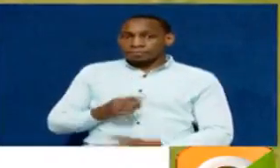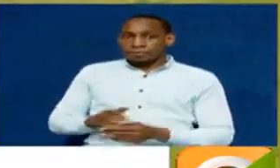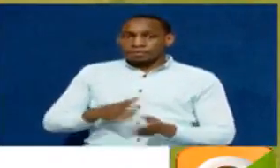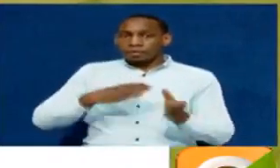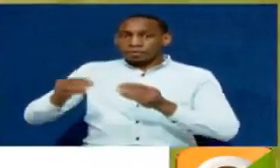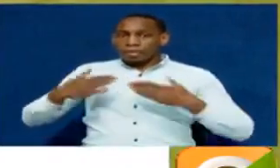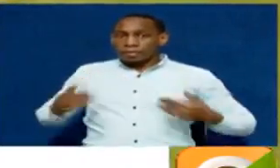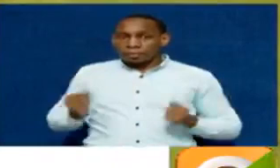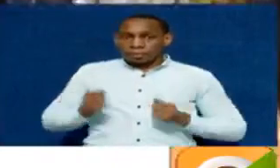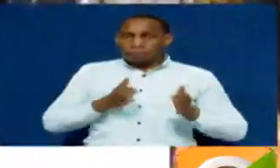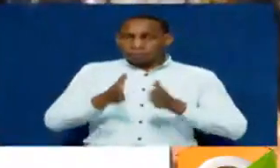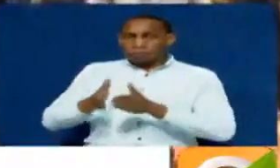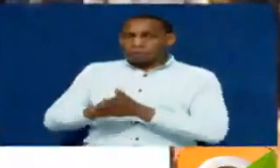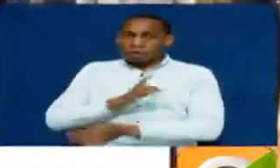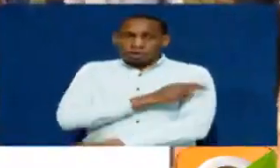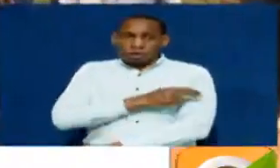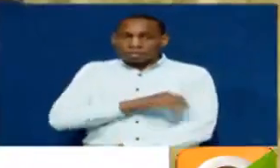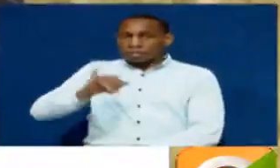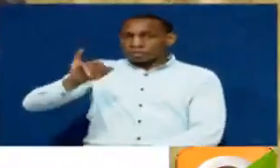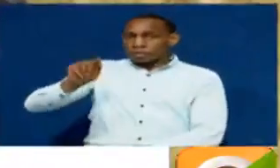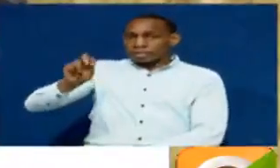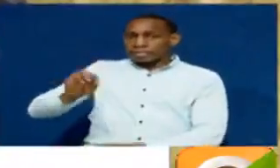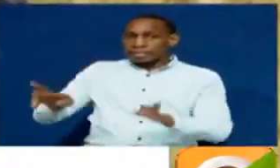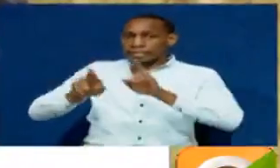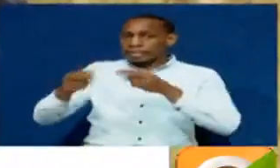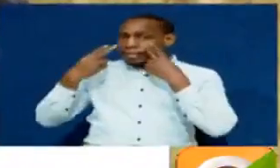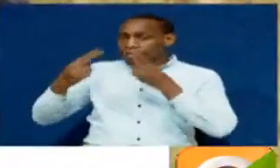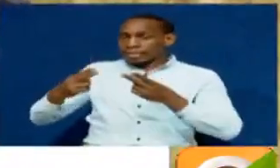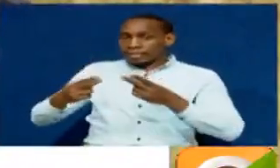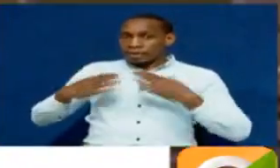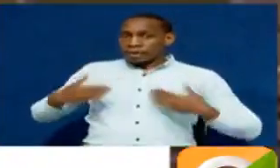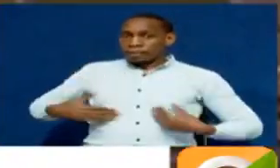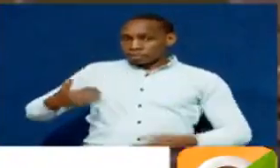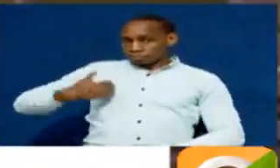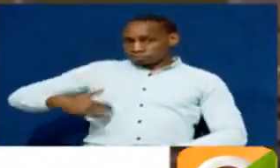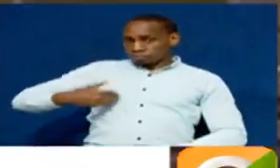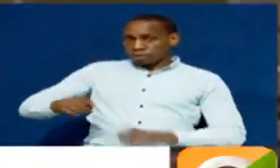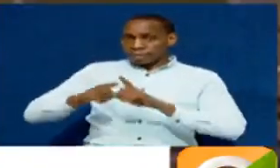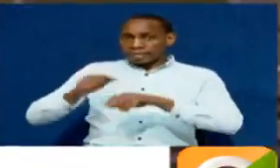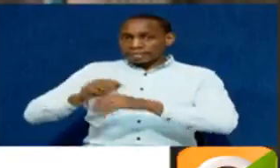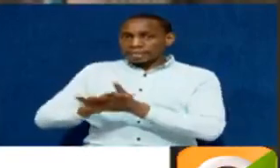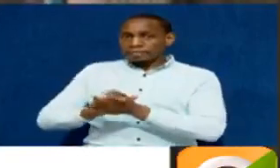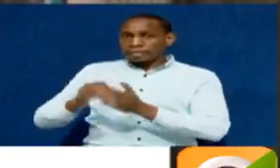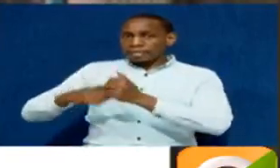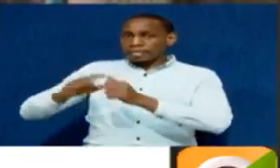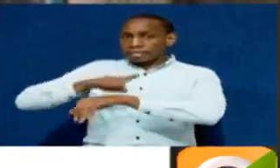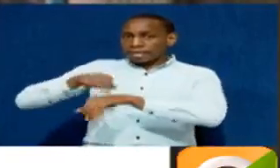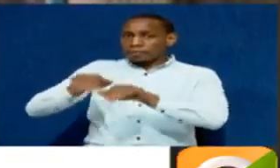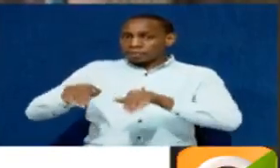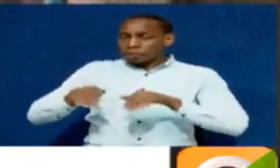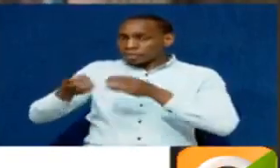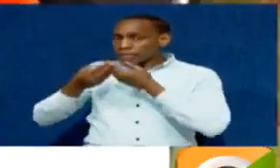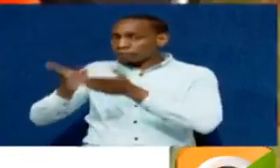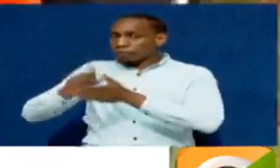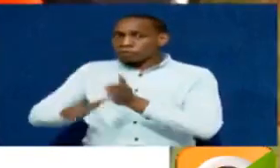makafani ya hospitali hii ya rufaa ya Itena asubuhi tayari kushuhudia upasuaji wa mwana wao. Lakini muda wa saa sita za kungojea,